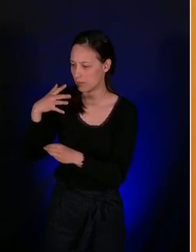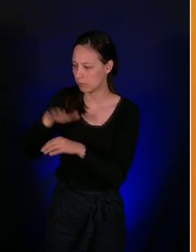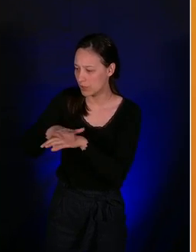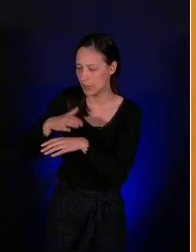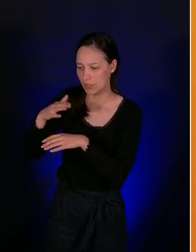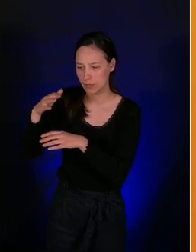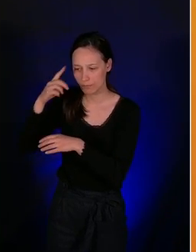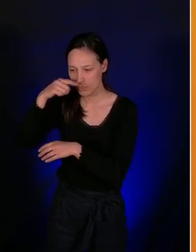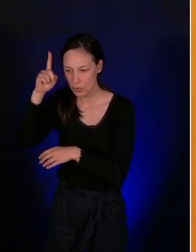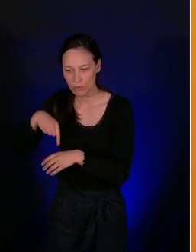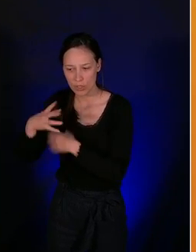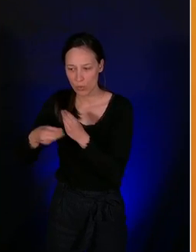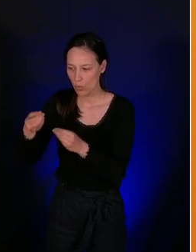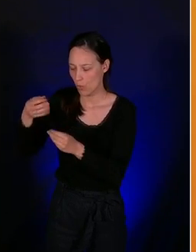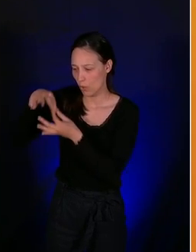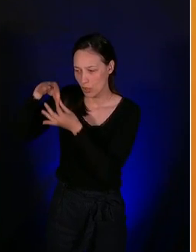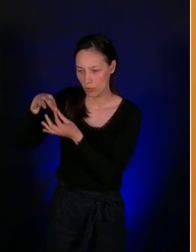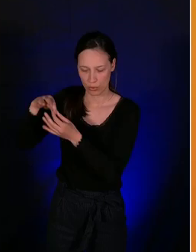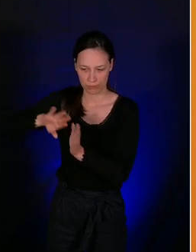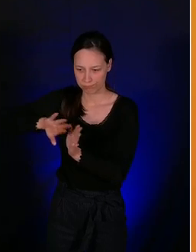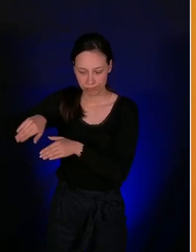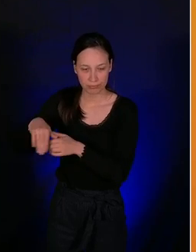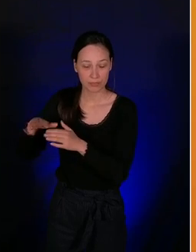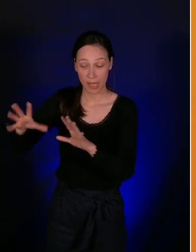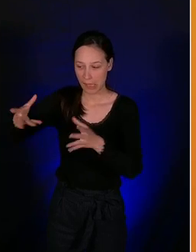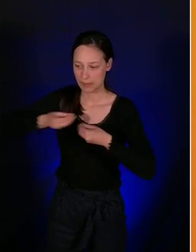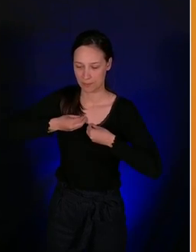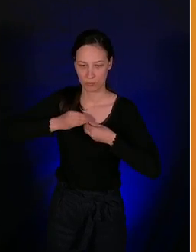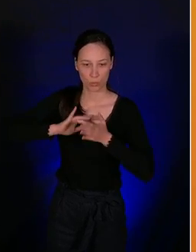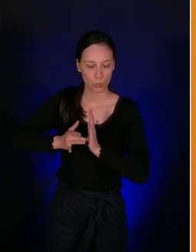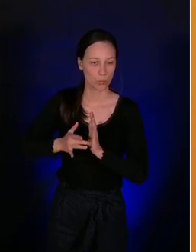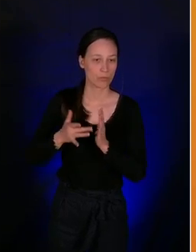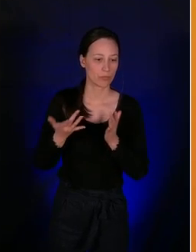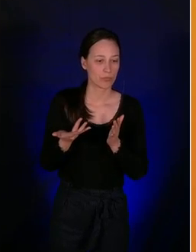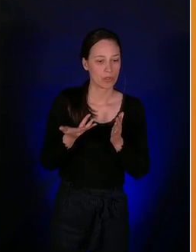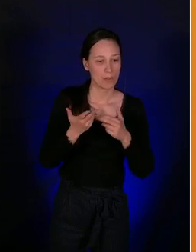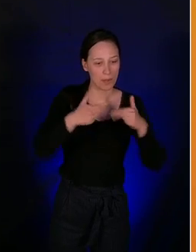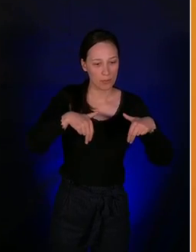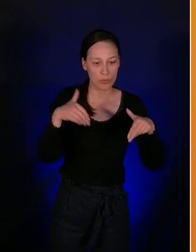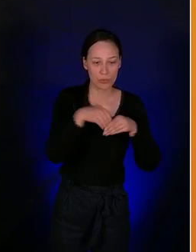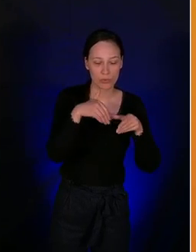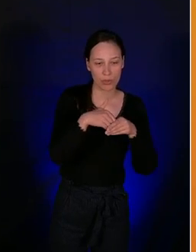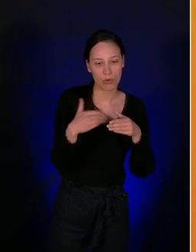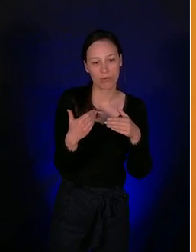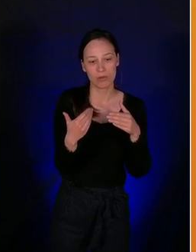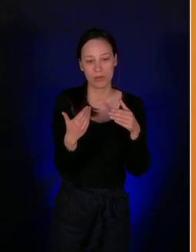religieuse. Le préambule a fait l'objet de 307 amendements déposés par 117